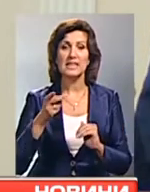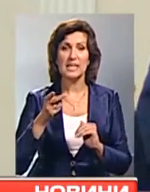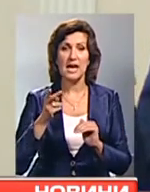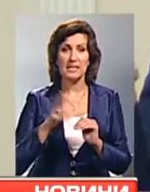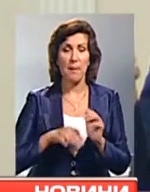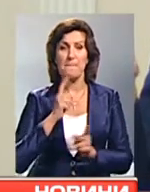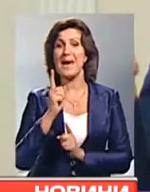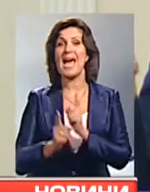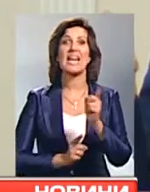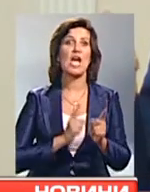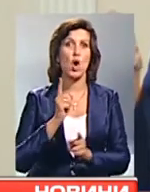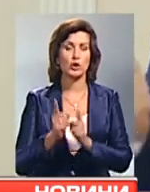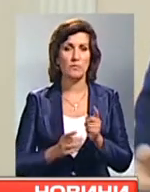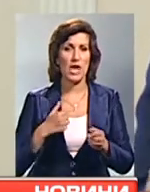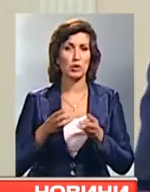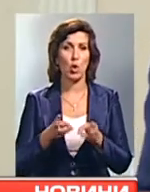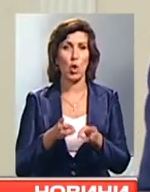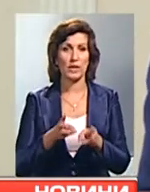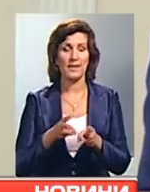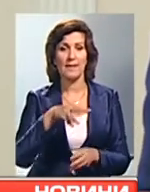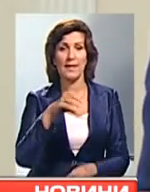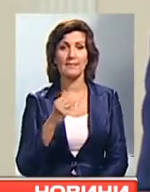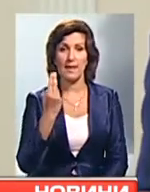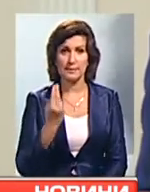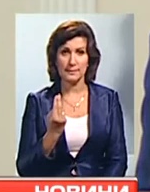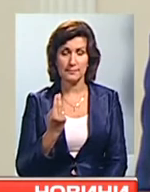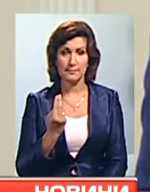тепер переоснастимо наші котли на ТЕЦах,